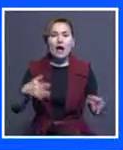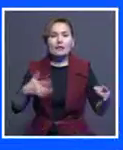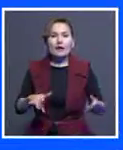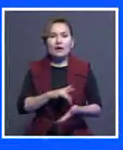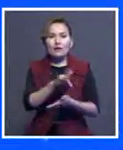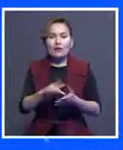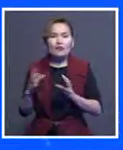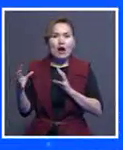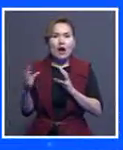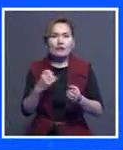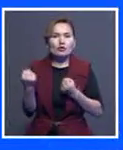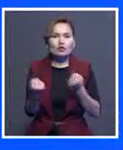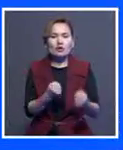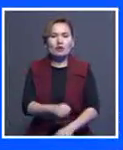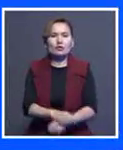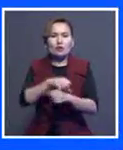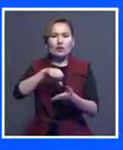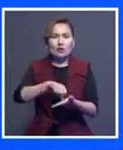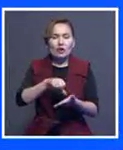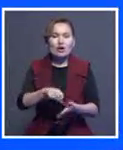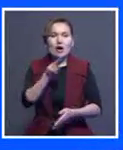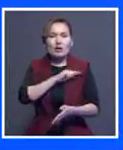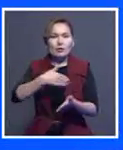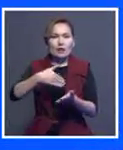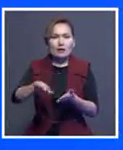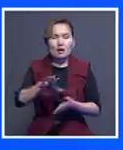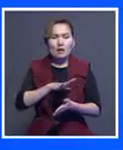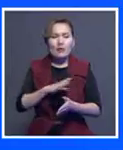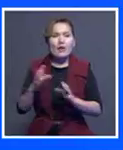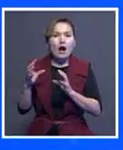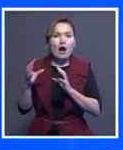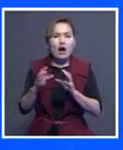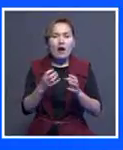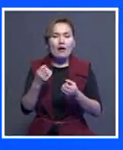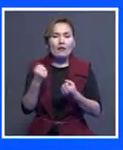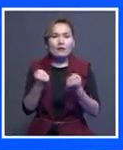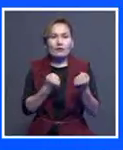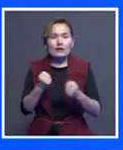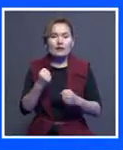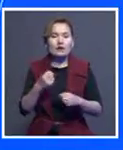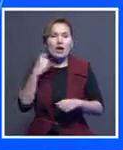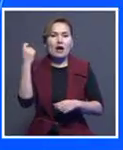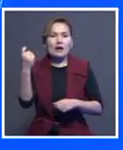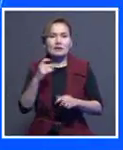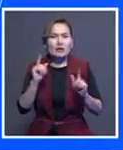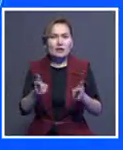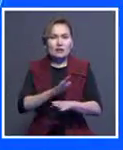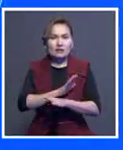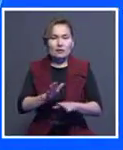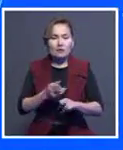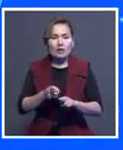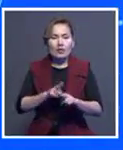Тараз қаласында автобус жүргізушілері наразылық білдіріп жұмысқа шықпай қойды. Автопарк басшылығының талабымен келіспеген 30-дан астам жүргізуші